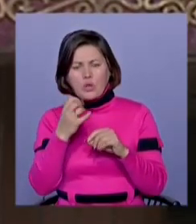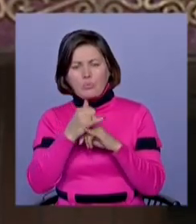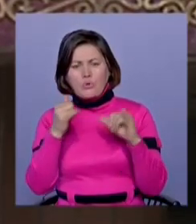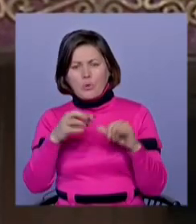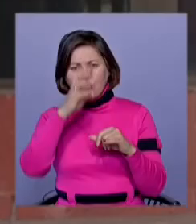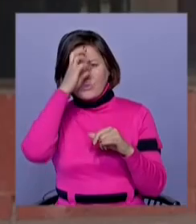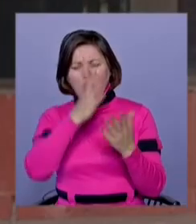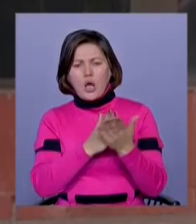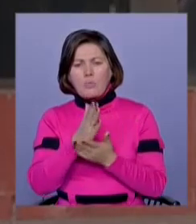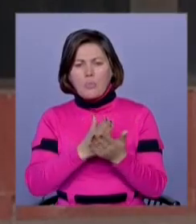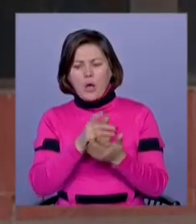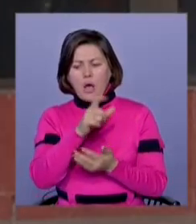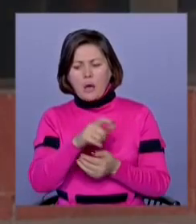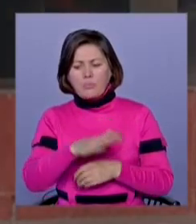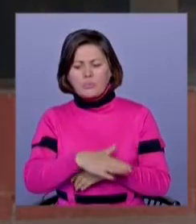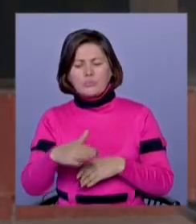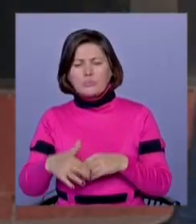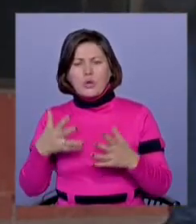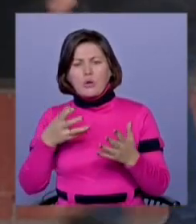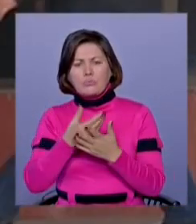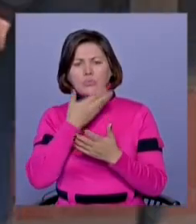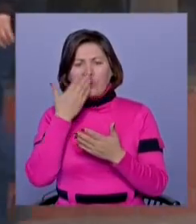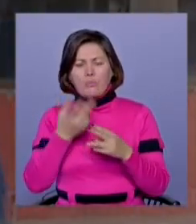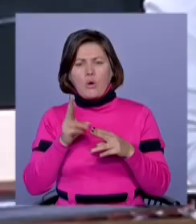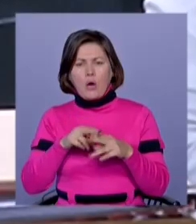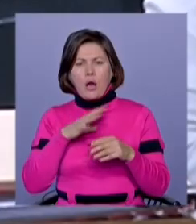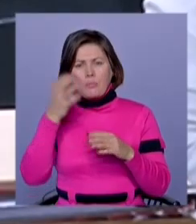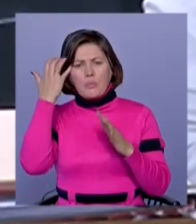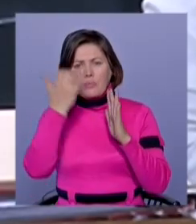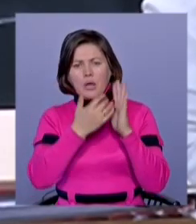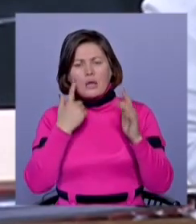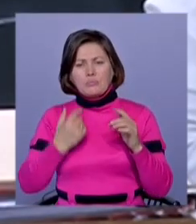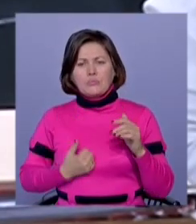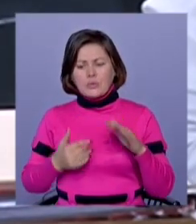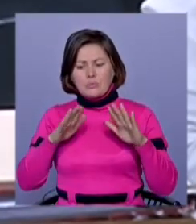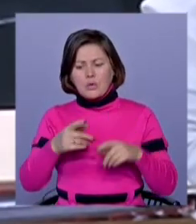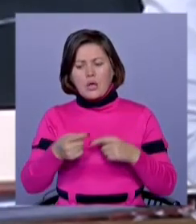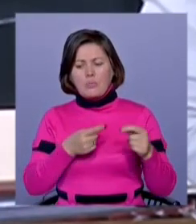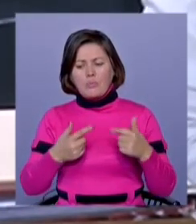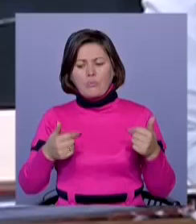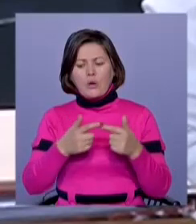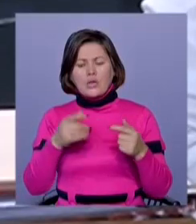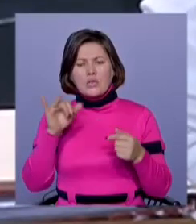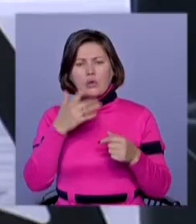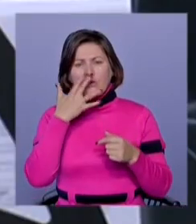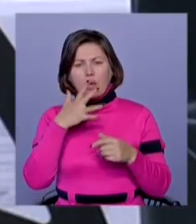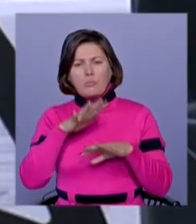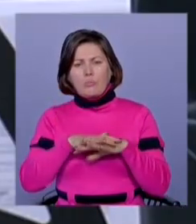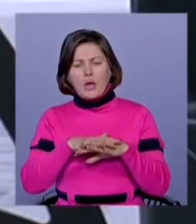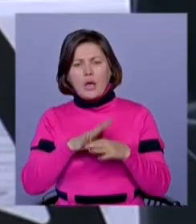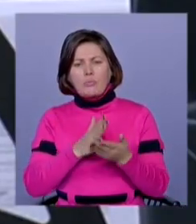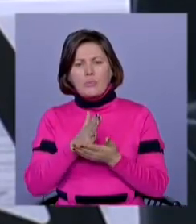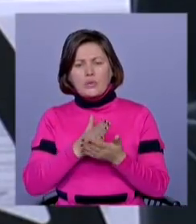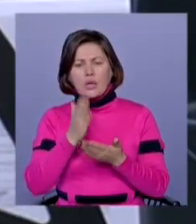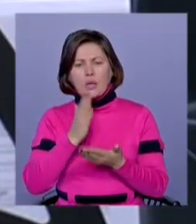астам мемлекеттік қызметкер салық төлеуден қашып жүр екен. Қара тізімде әскерилер, жергілікті атқарушы органдар мен ұлттық банк